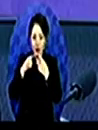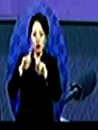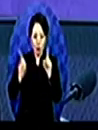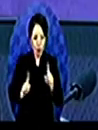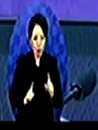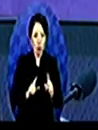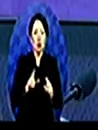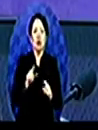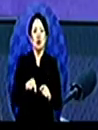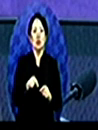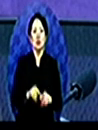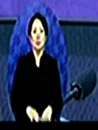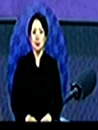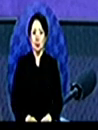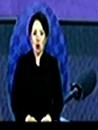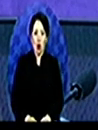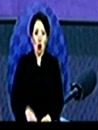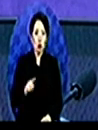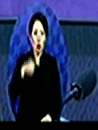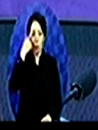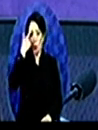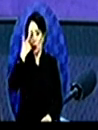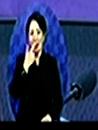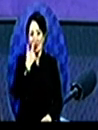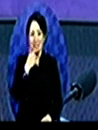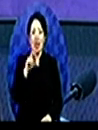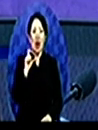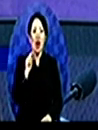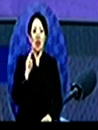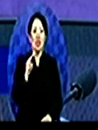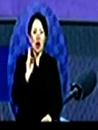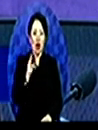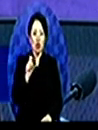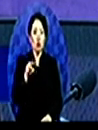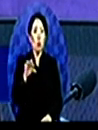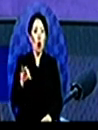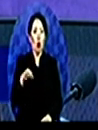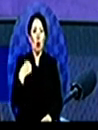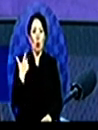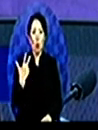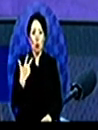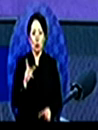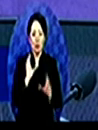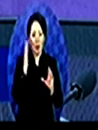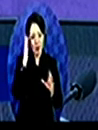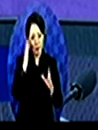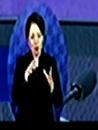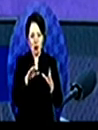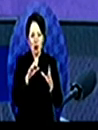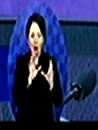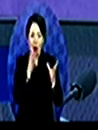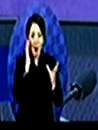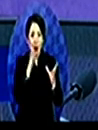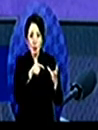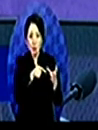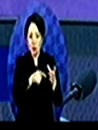Энэ удаагийн Монгол хятад Экспо 3-р арга хэмжээний үеэр үл энэ ноолуурын салбарын тогтвортой хөгжлийн